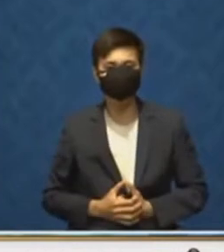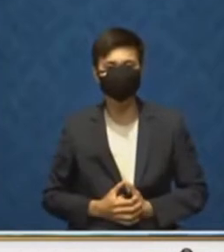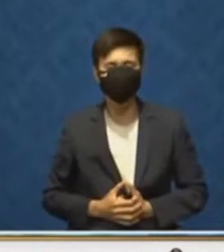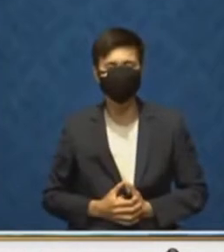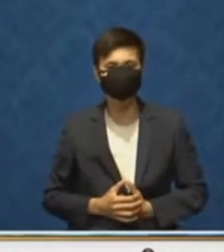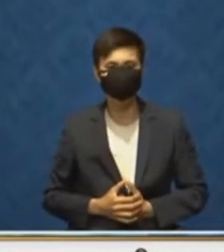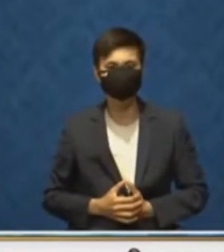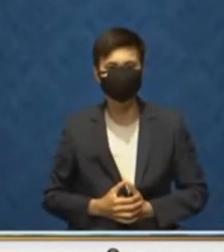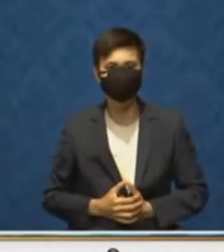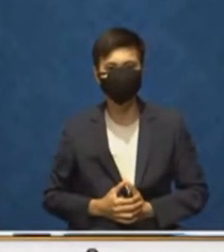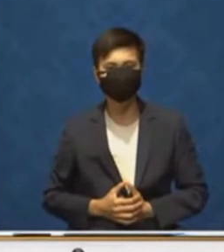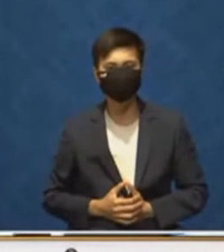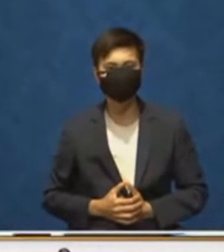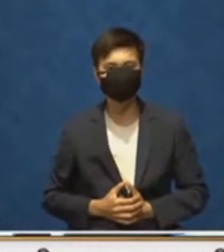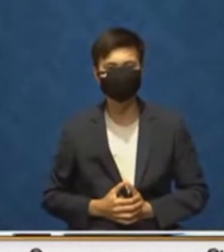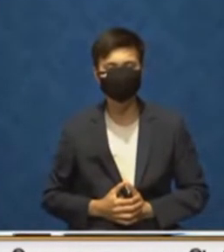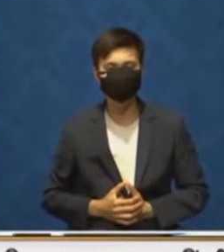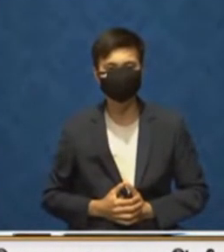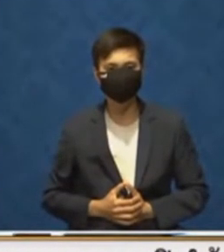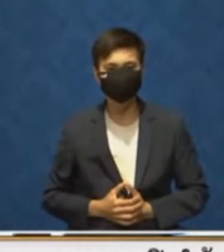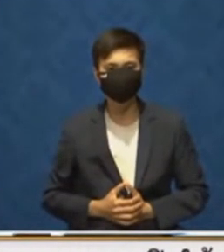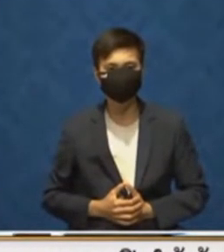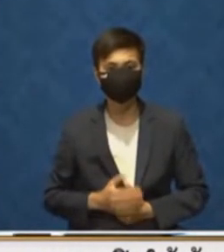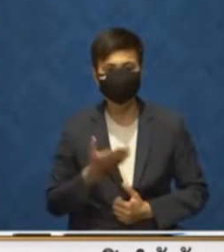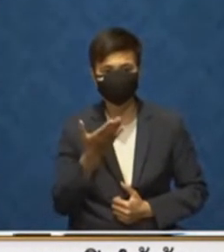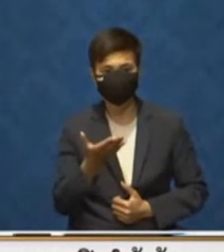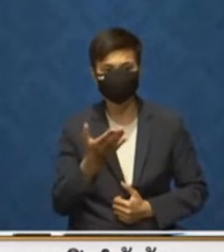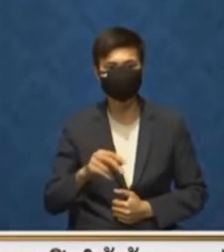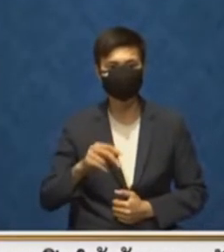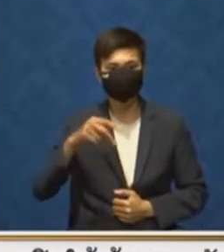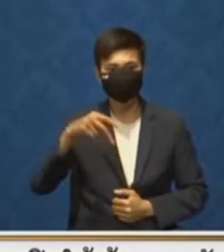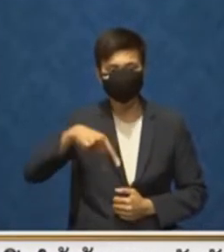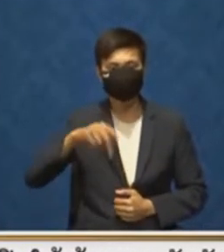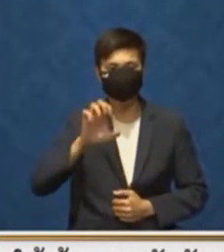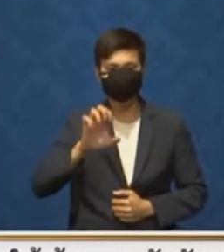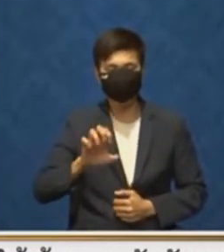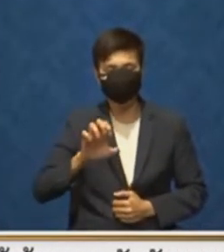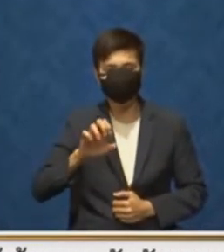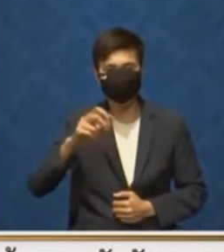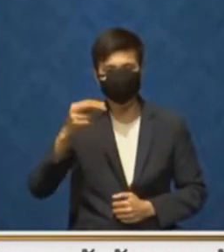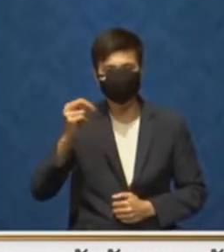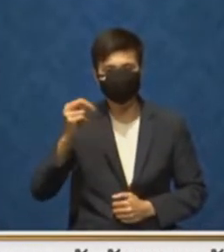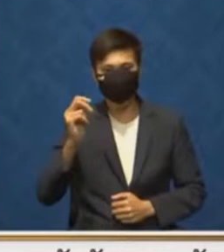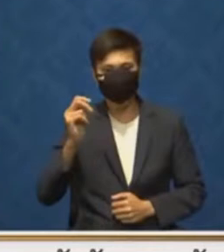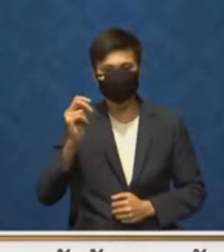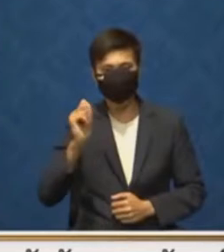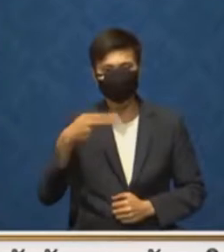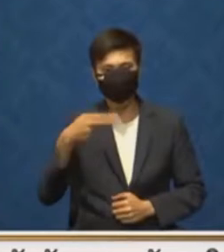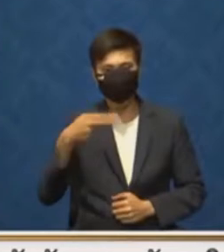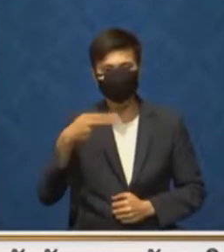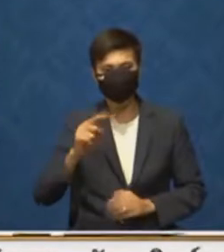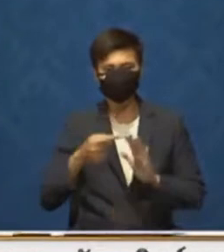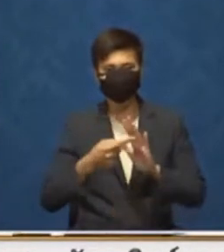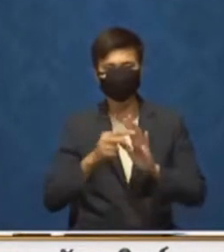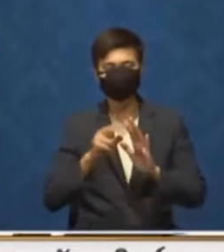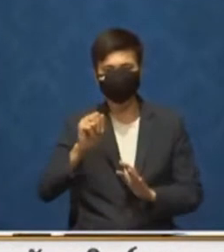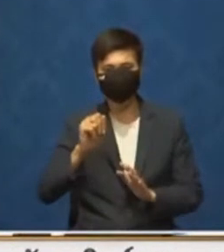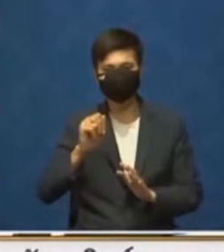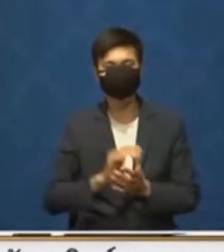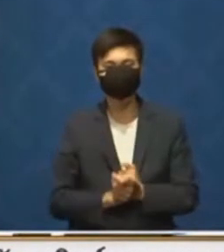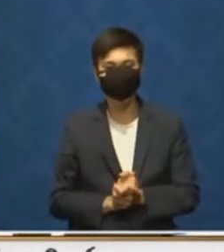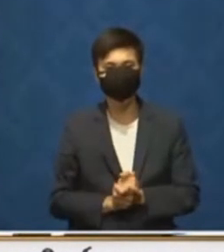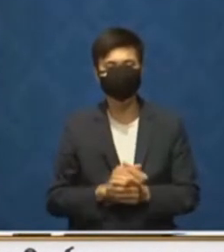ท่านต่อไปนะครับท่านพิธาหัวหน้าพรรคก้าวไกลครับเชิญครับเป็นประธานที่เคารพกระผม